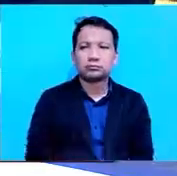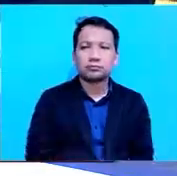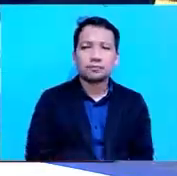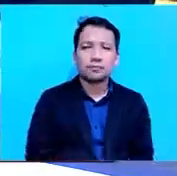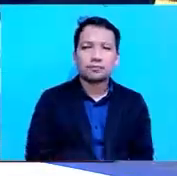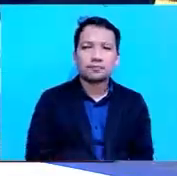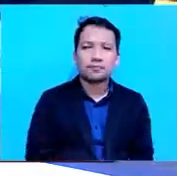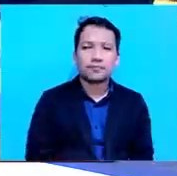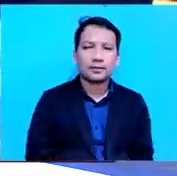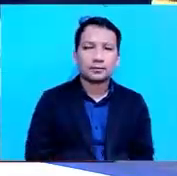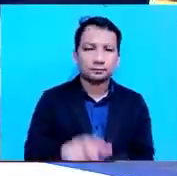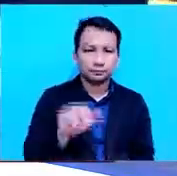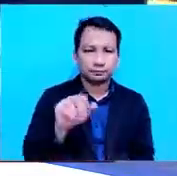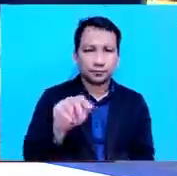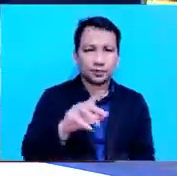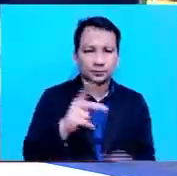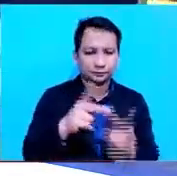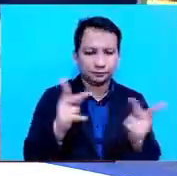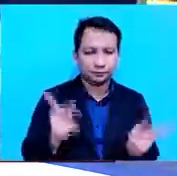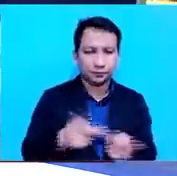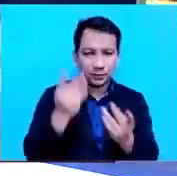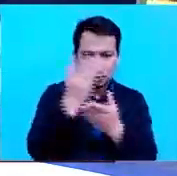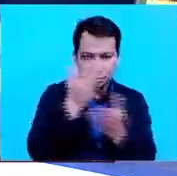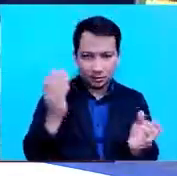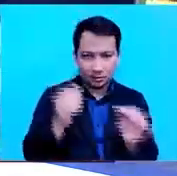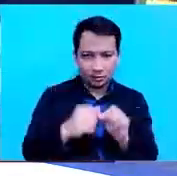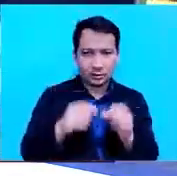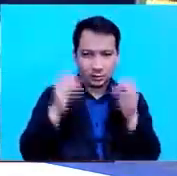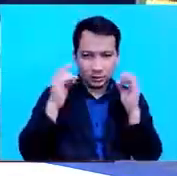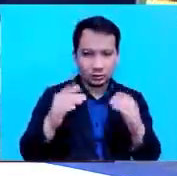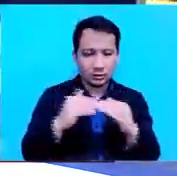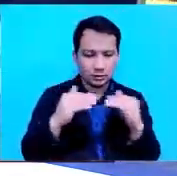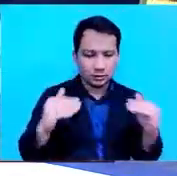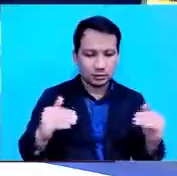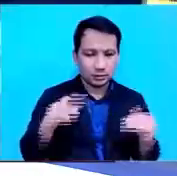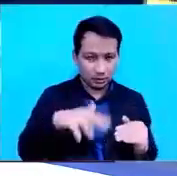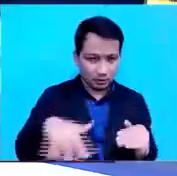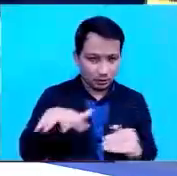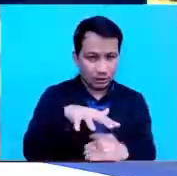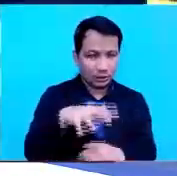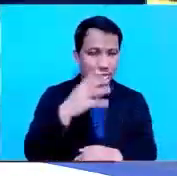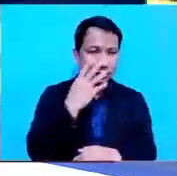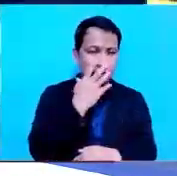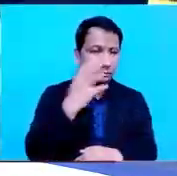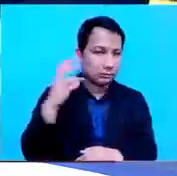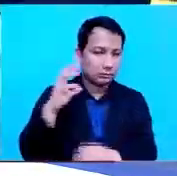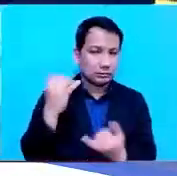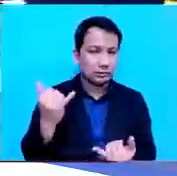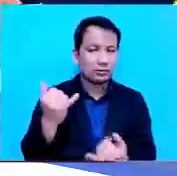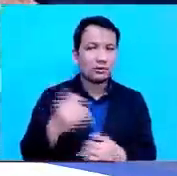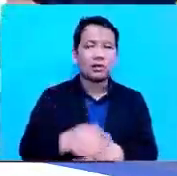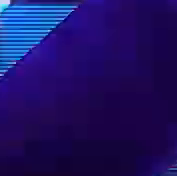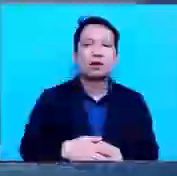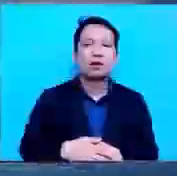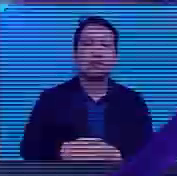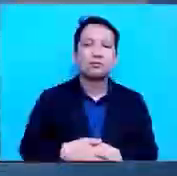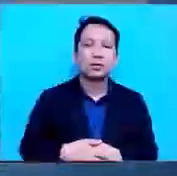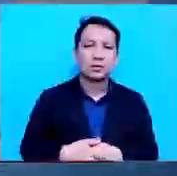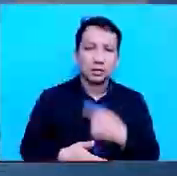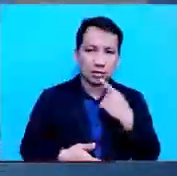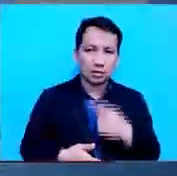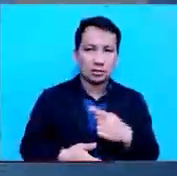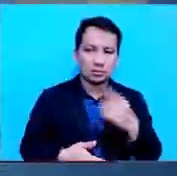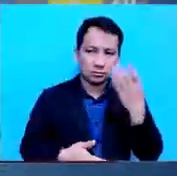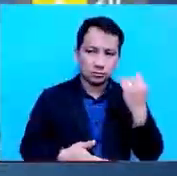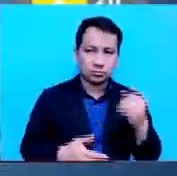13 lugar sa bansa ang nasa ilalim po ng danger classification kagaya ng naranas nilang init ngayong araw. Ayon po sa PAGASA, pasok